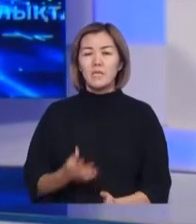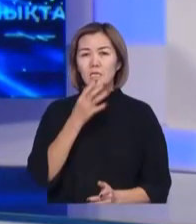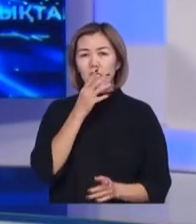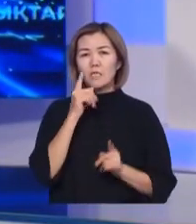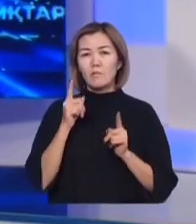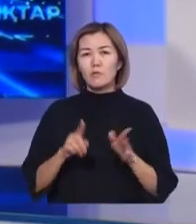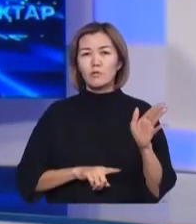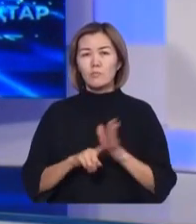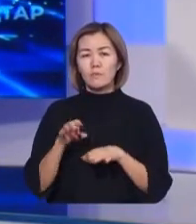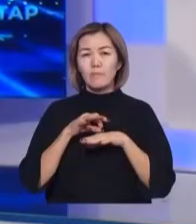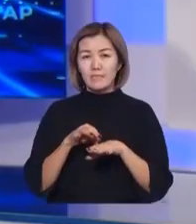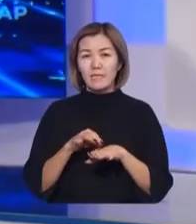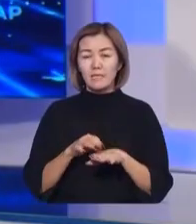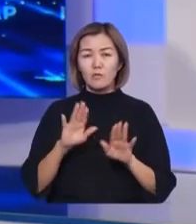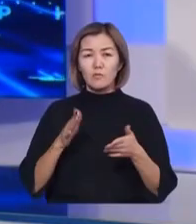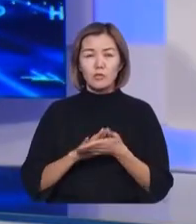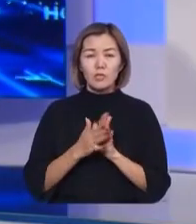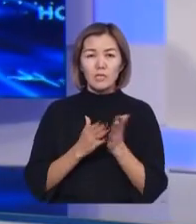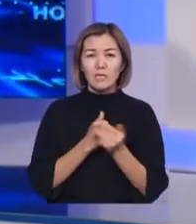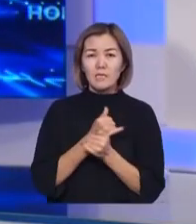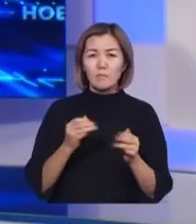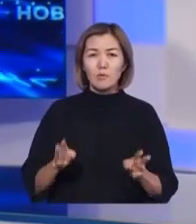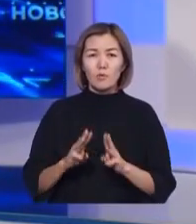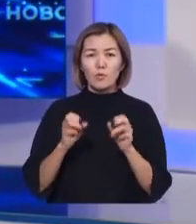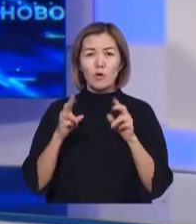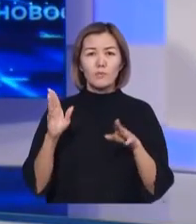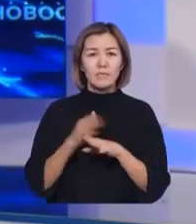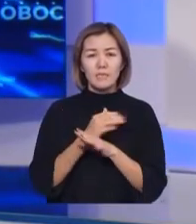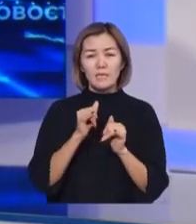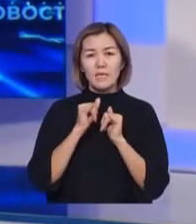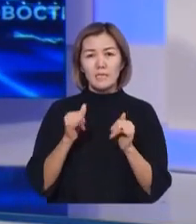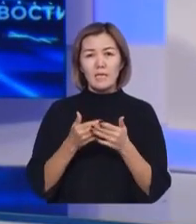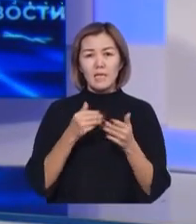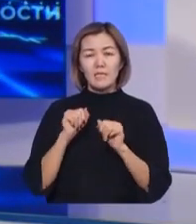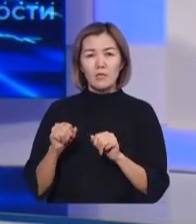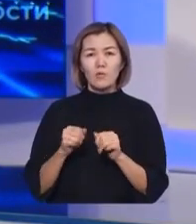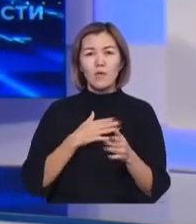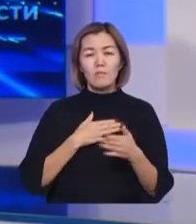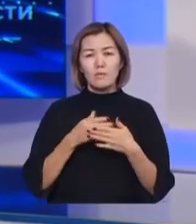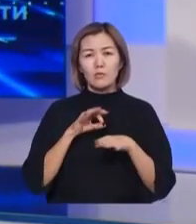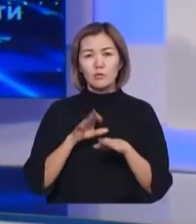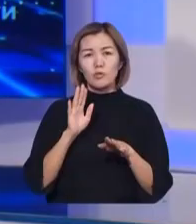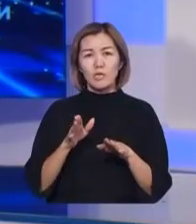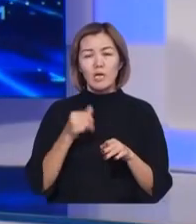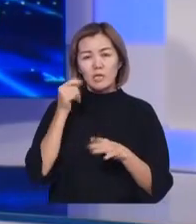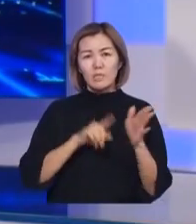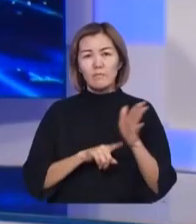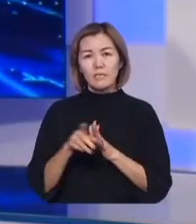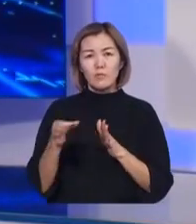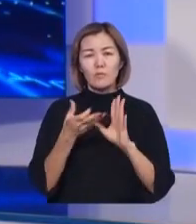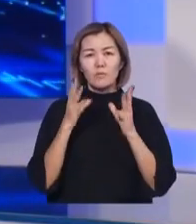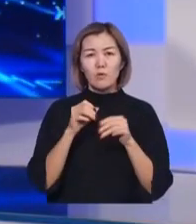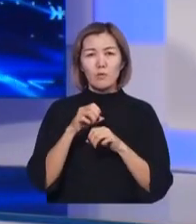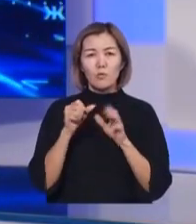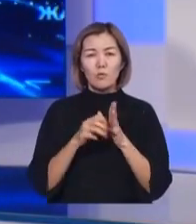Жылыту маусымы жүріп жатыр. Төтенше жағдайлар қызметі үшін өрт қауіпсіздігін арттырар, алдын алу шараларын белсенді жүргізер шақ. Жыл